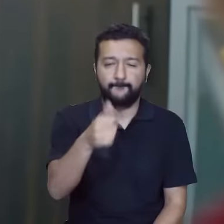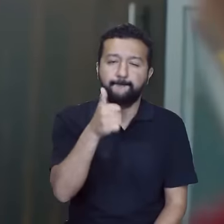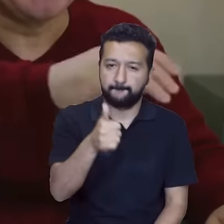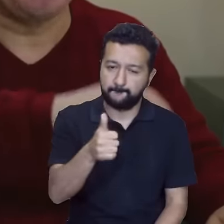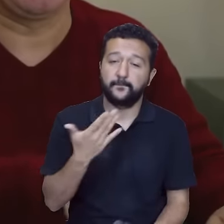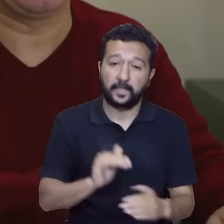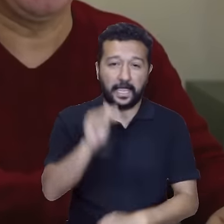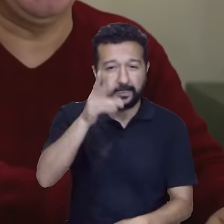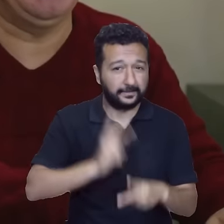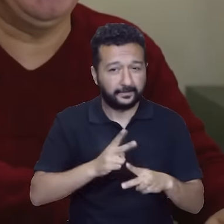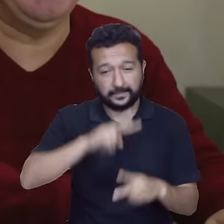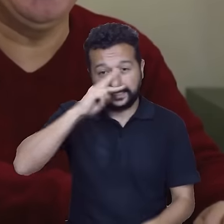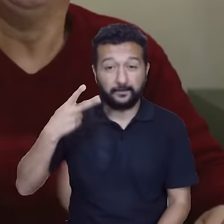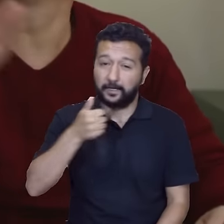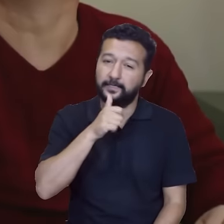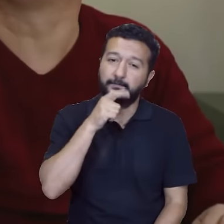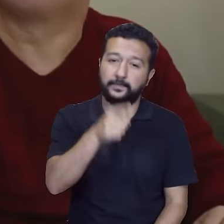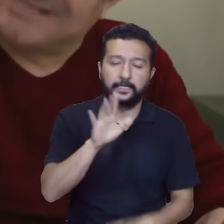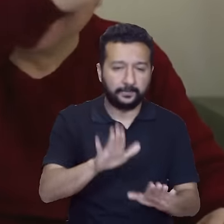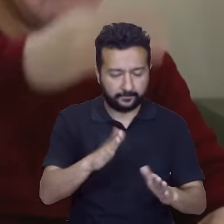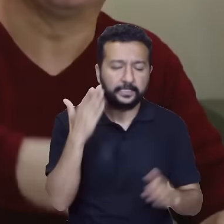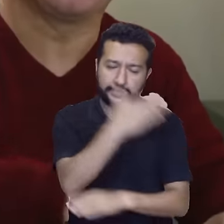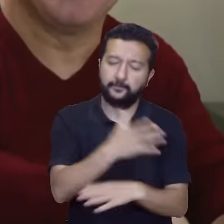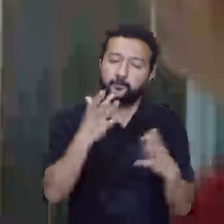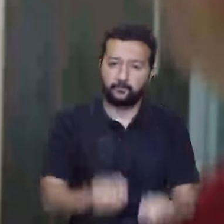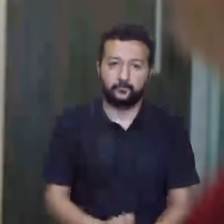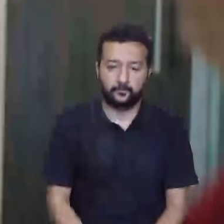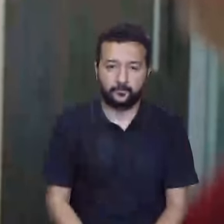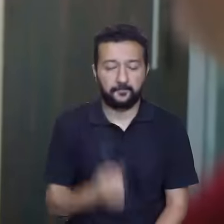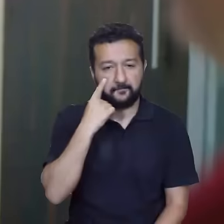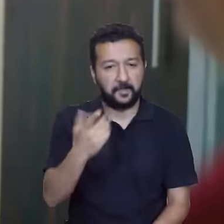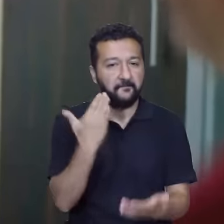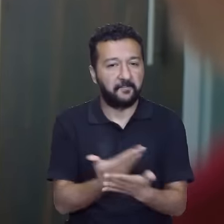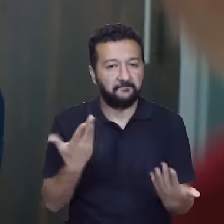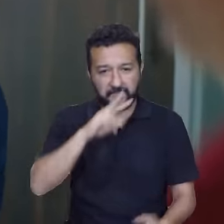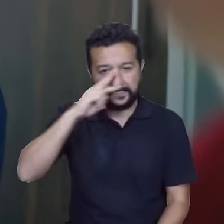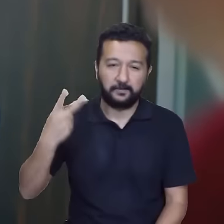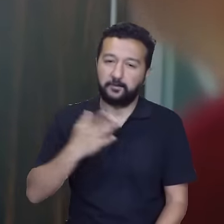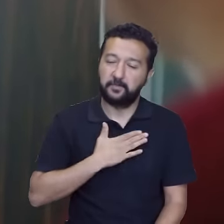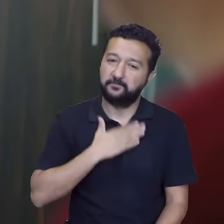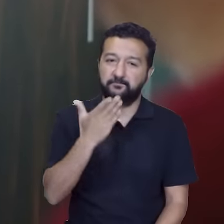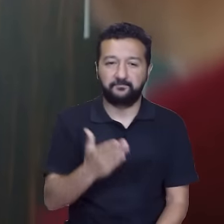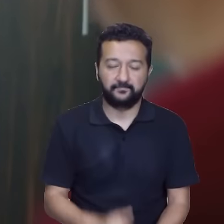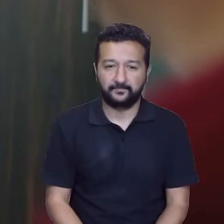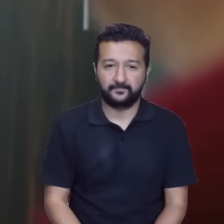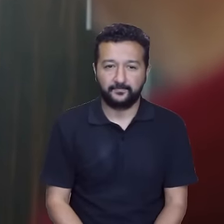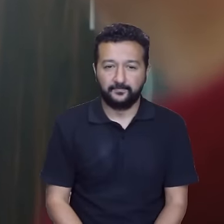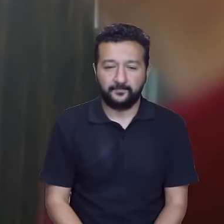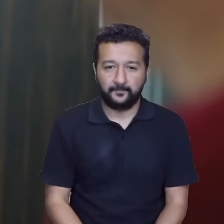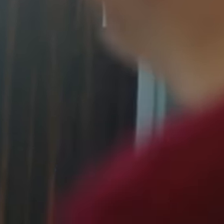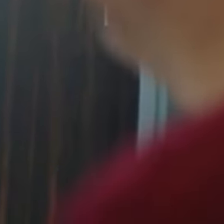Ya çok hızlı çapkınsın ha. Tamam, tamam, gideriz, gideriz. Vay, vay, vay, çapkınım benim.